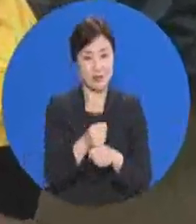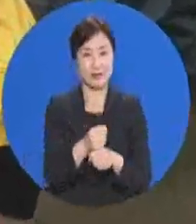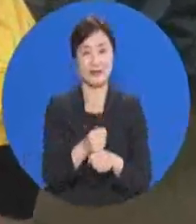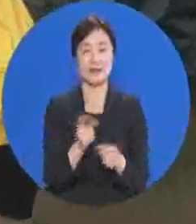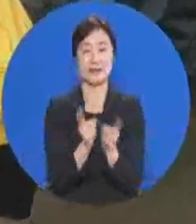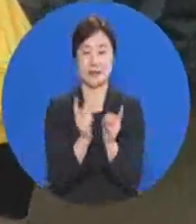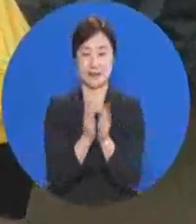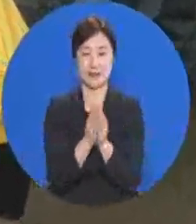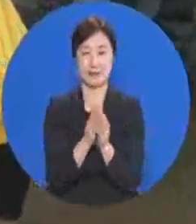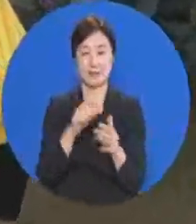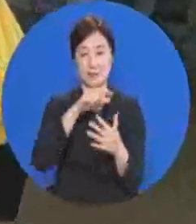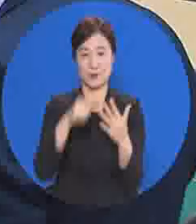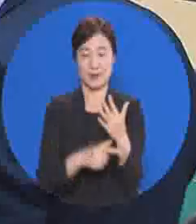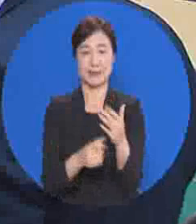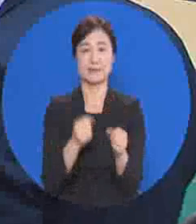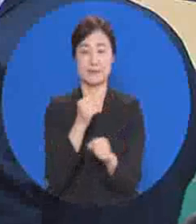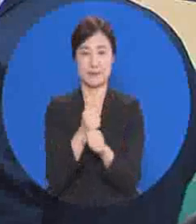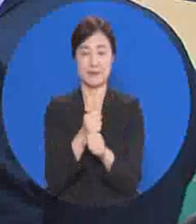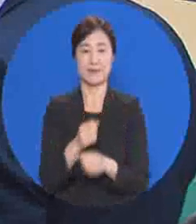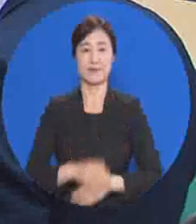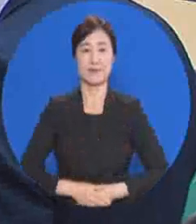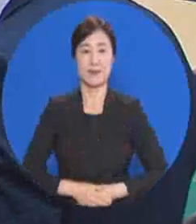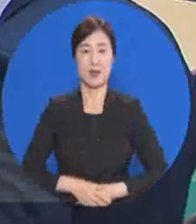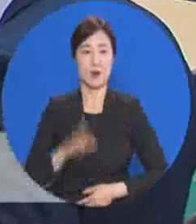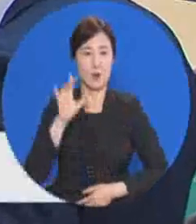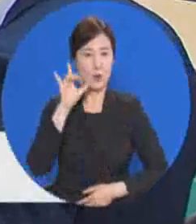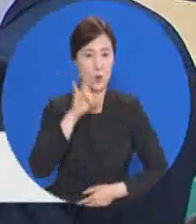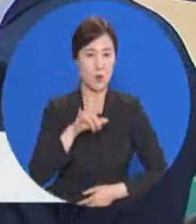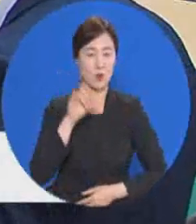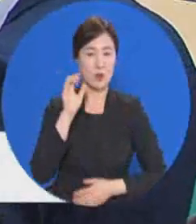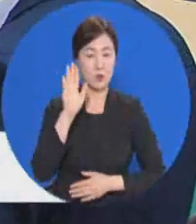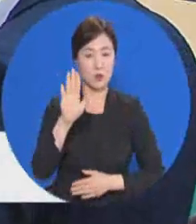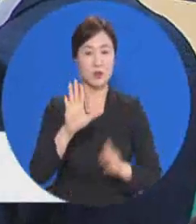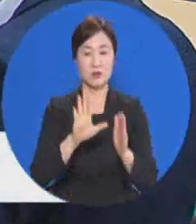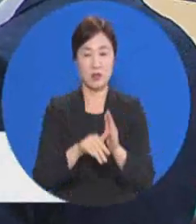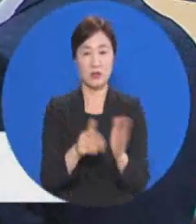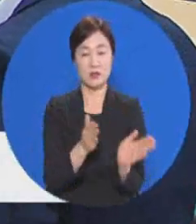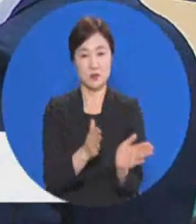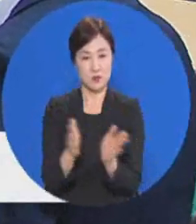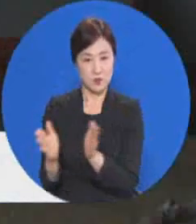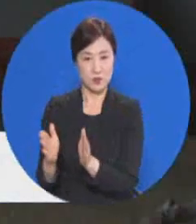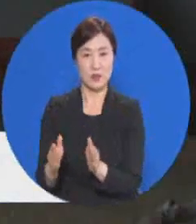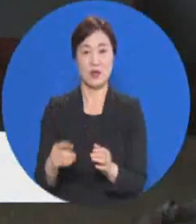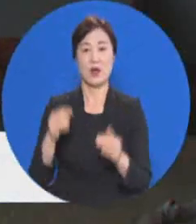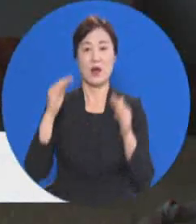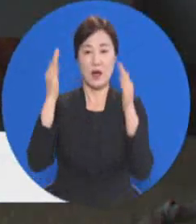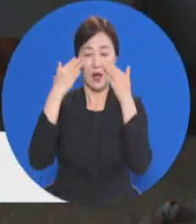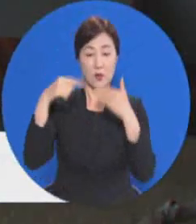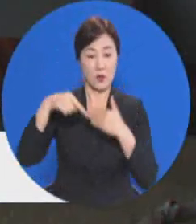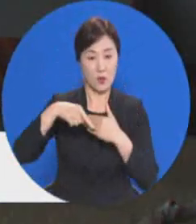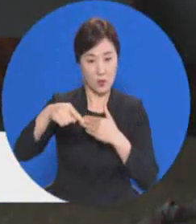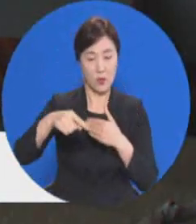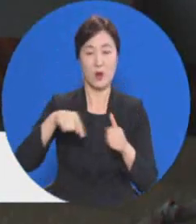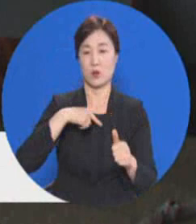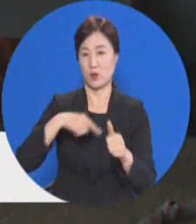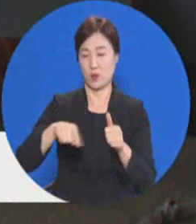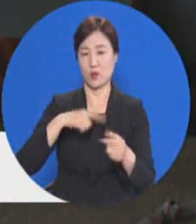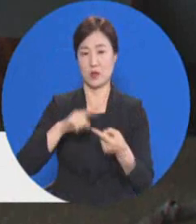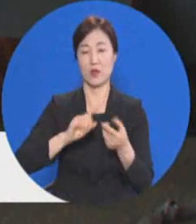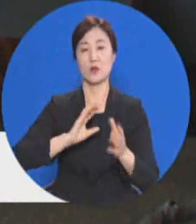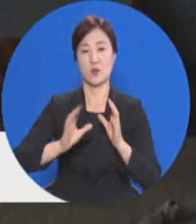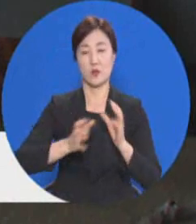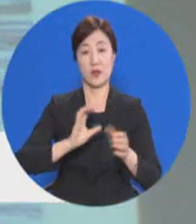만든 교육과정입니다. 포스트 코로나 시대 학교 밖 교육 운영 사례를 논의하는 포럼에서 가장 주목을 받은